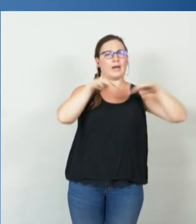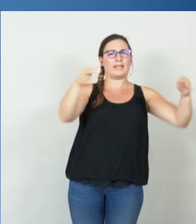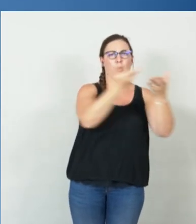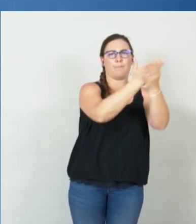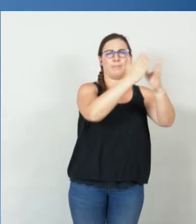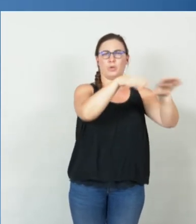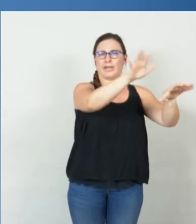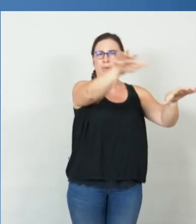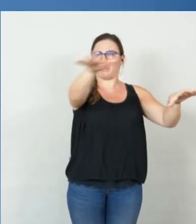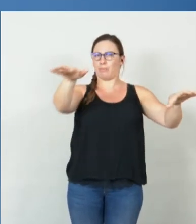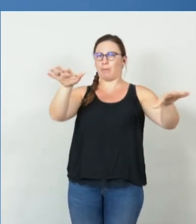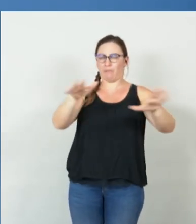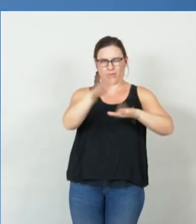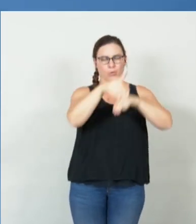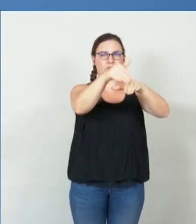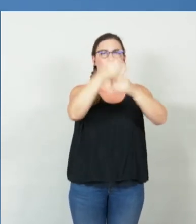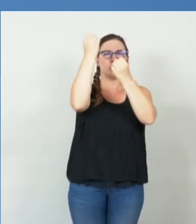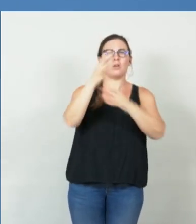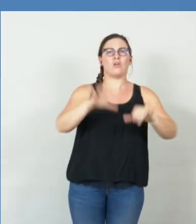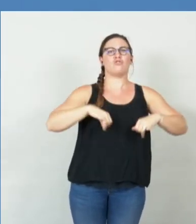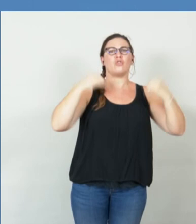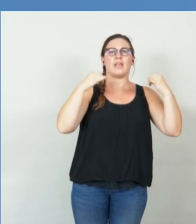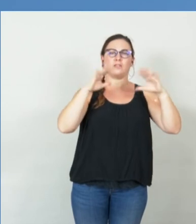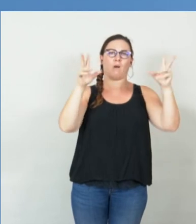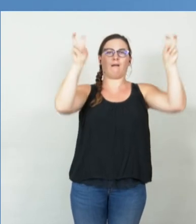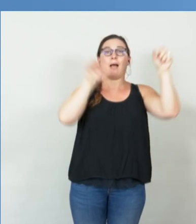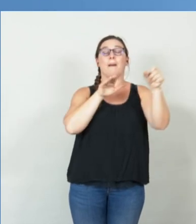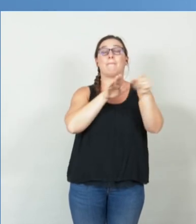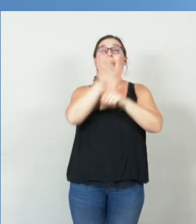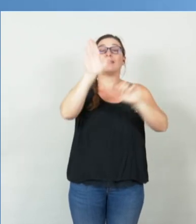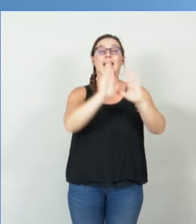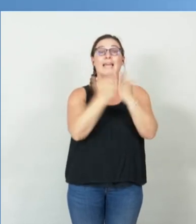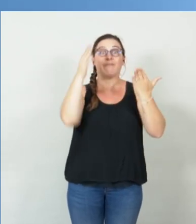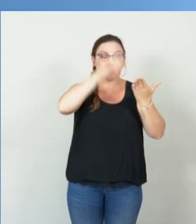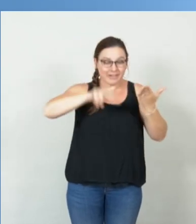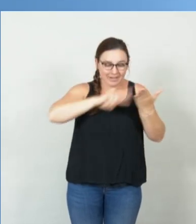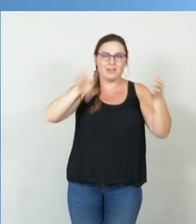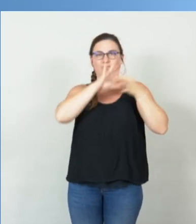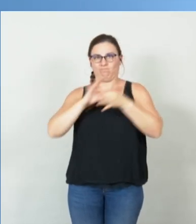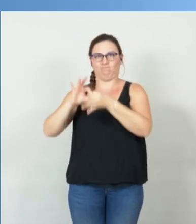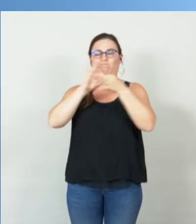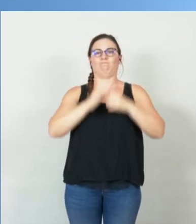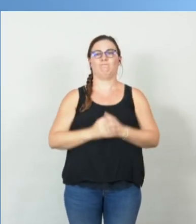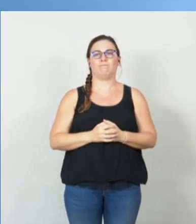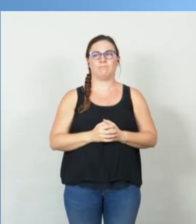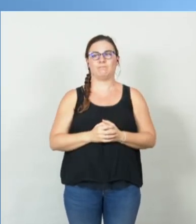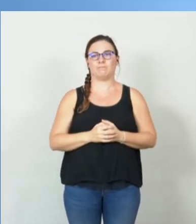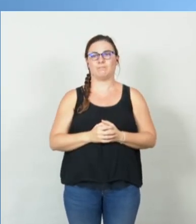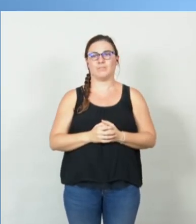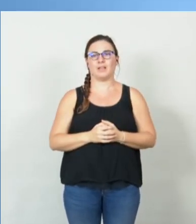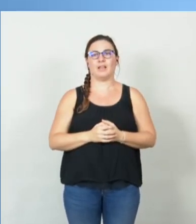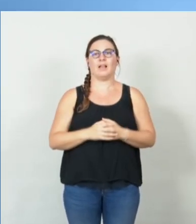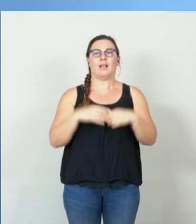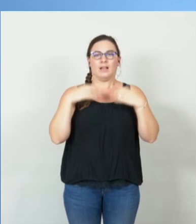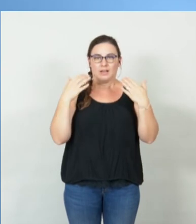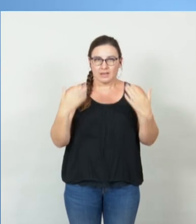qui n'est pas en reste avec son événement jeunesse partir en livre en attendant avec ce que nous décidons là